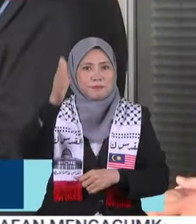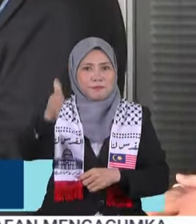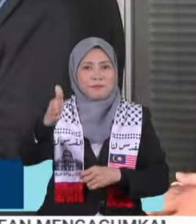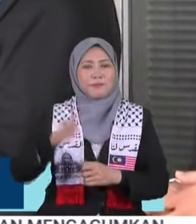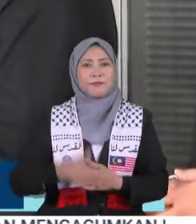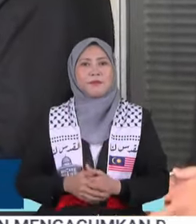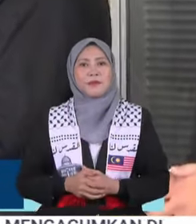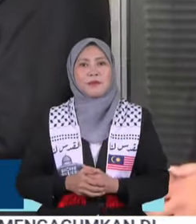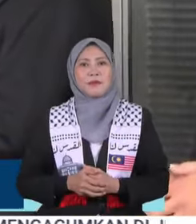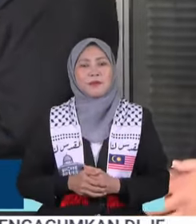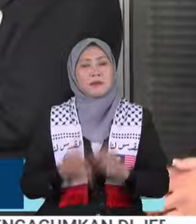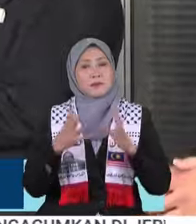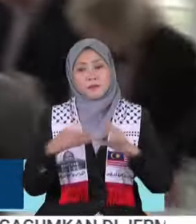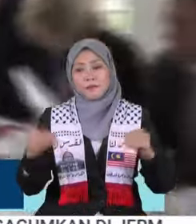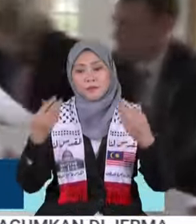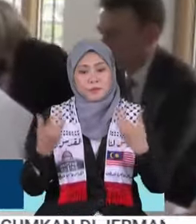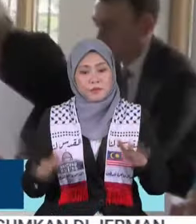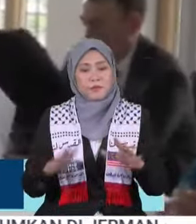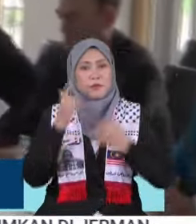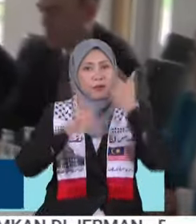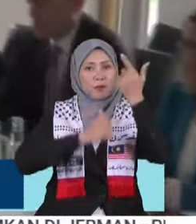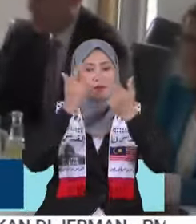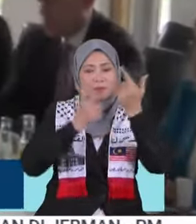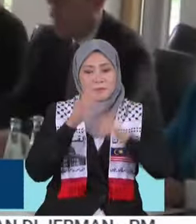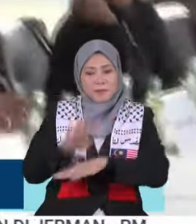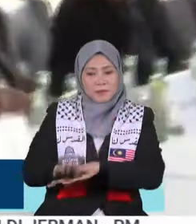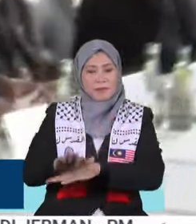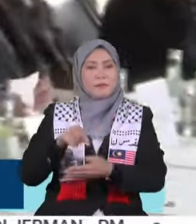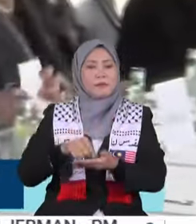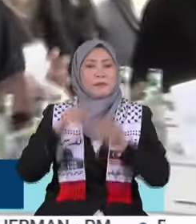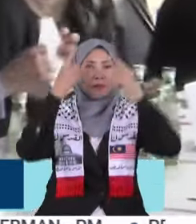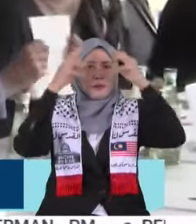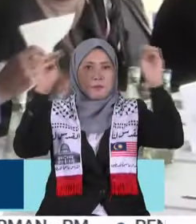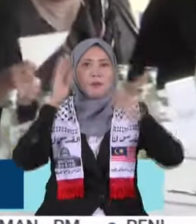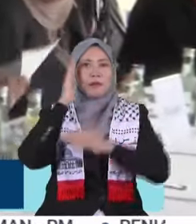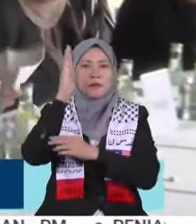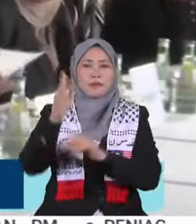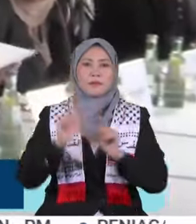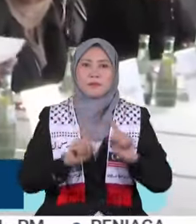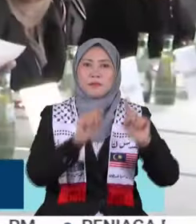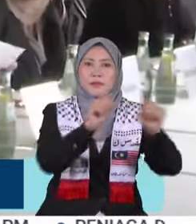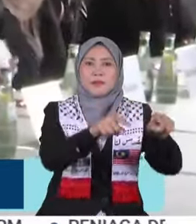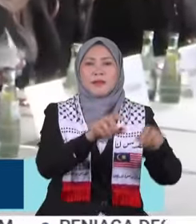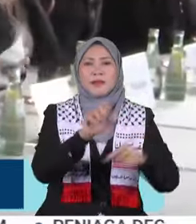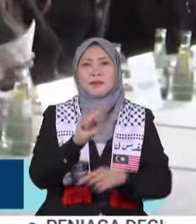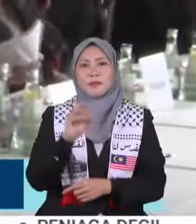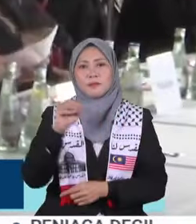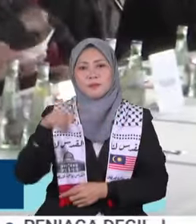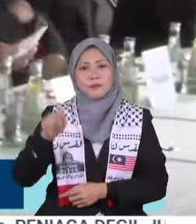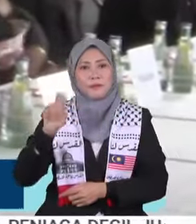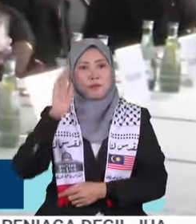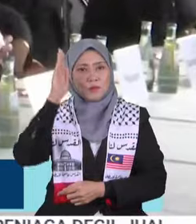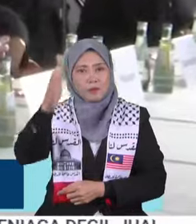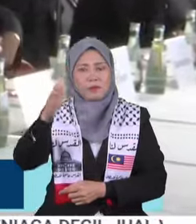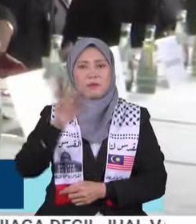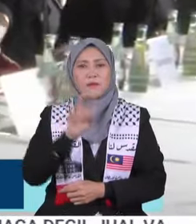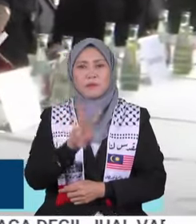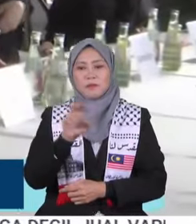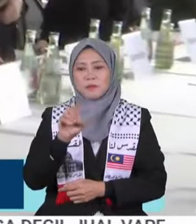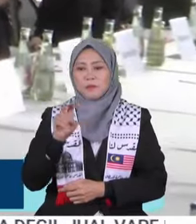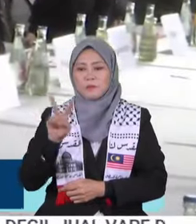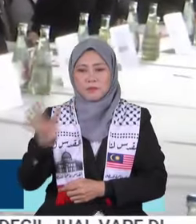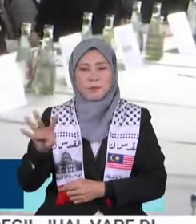akan datang. Selesai lawatan di sini pada petang ini, Perdana Menteri bakal menghadiri SME Future Day